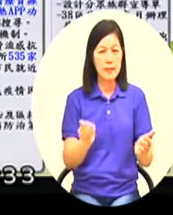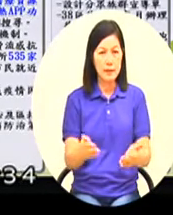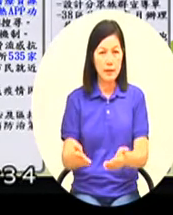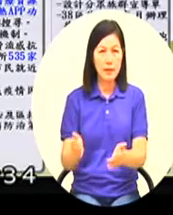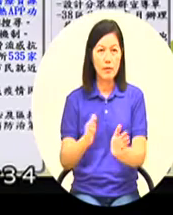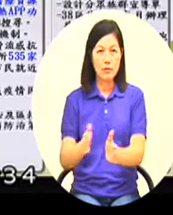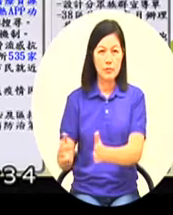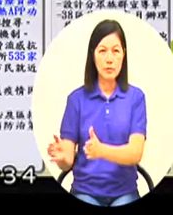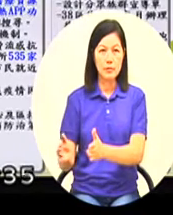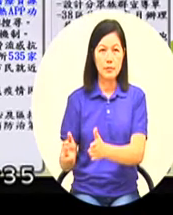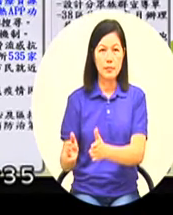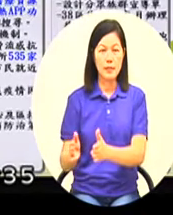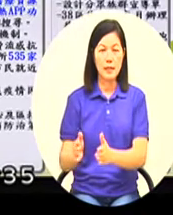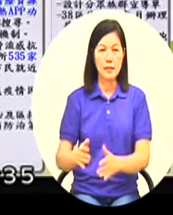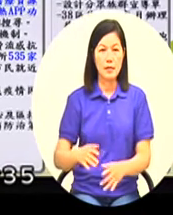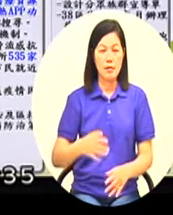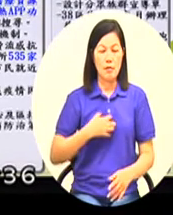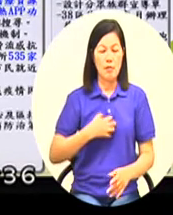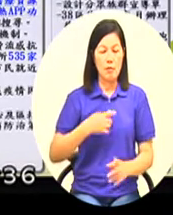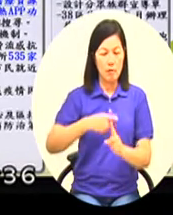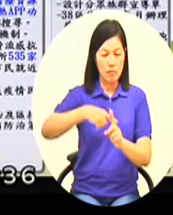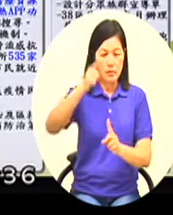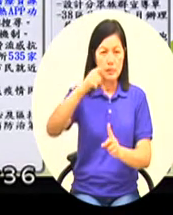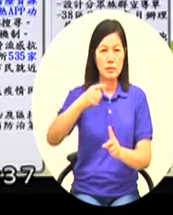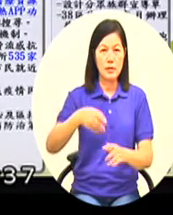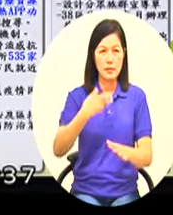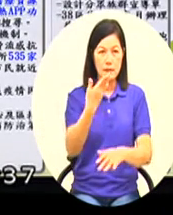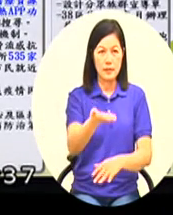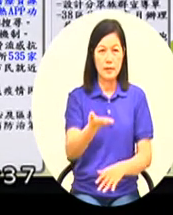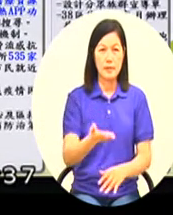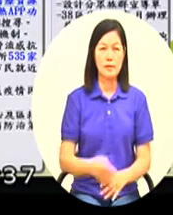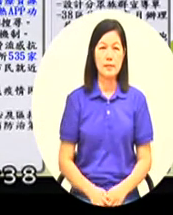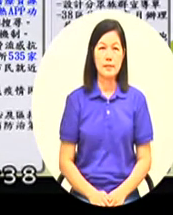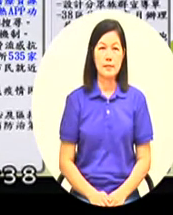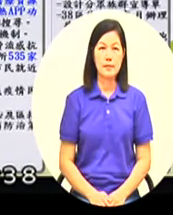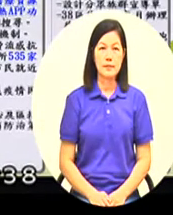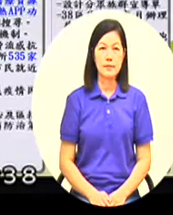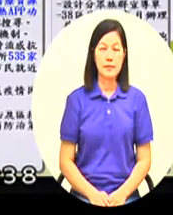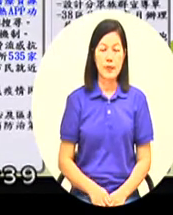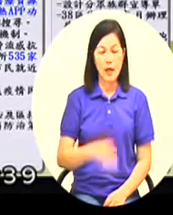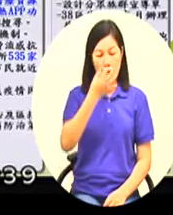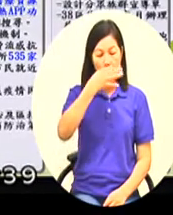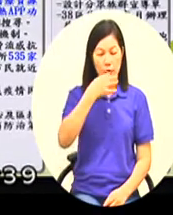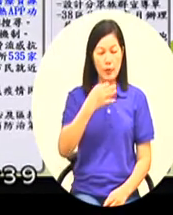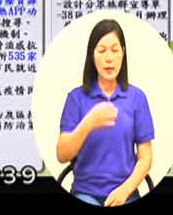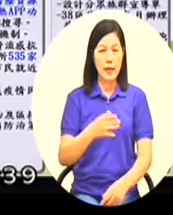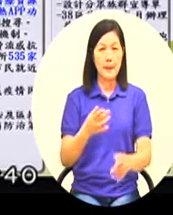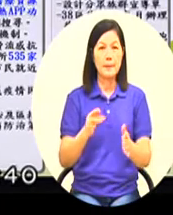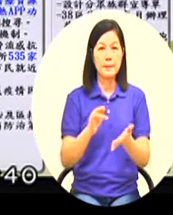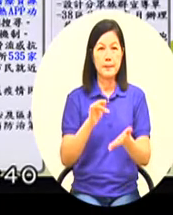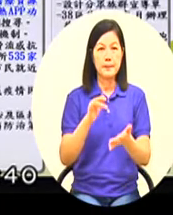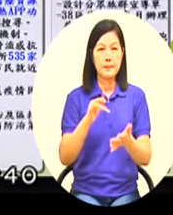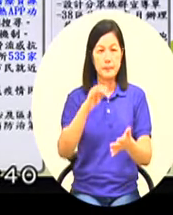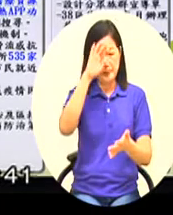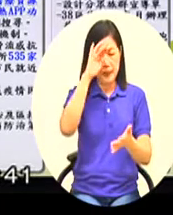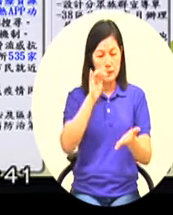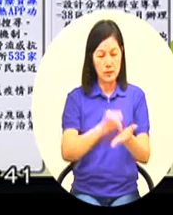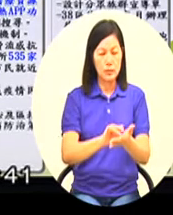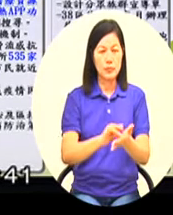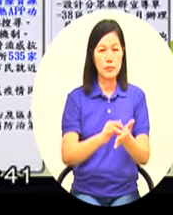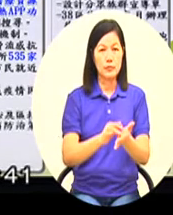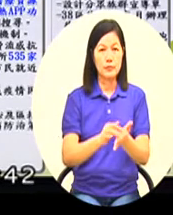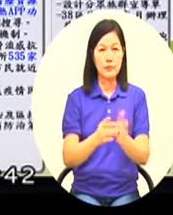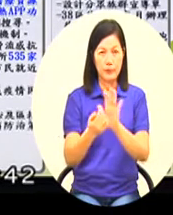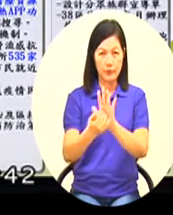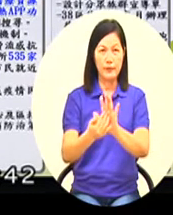在因应高峰期部分，我们提供相关的一些包括我们的流感抗病毒药物的一个部件。那